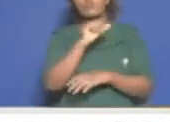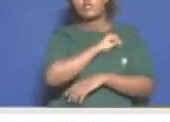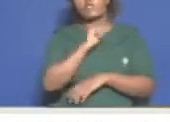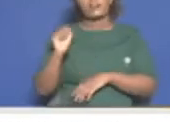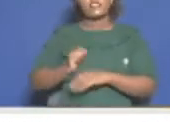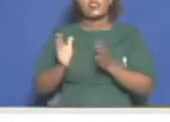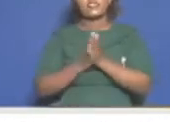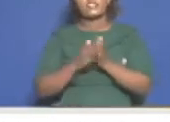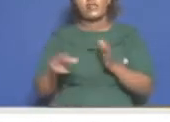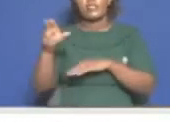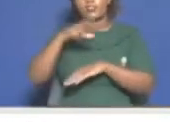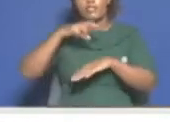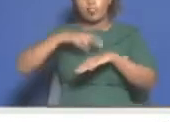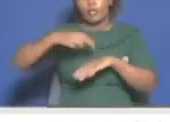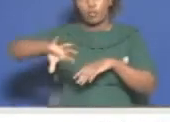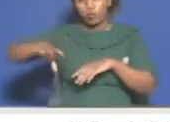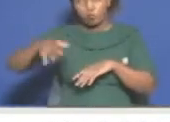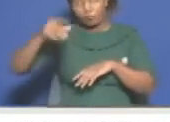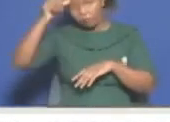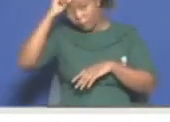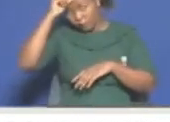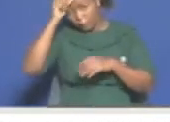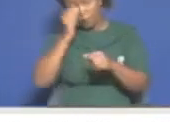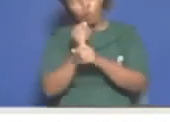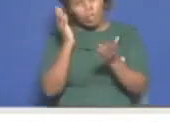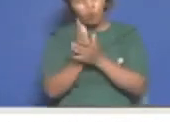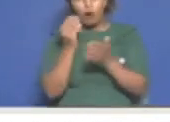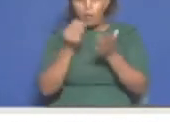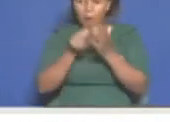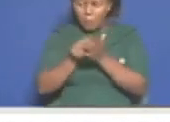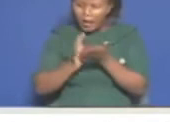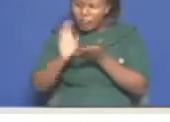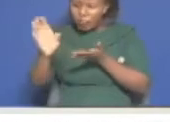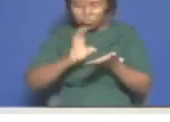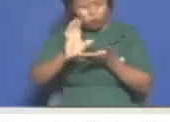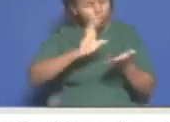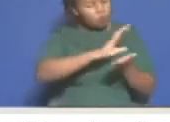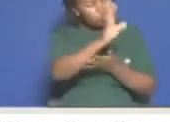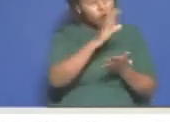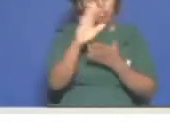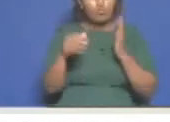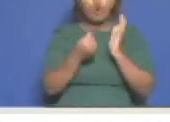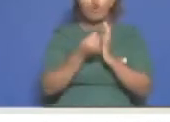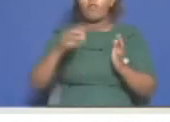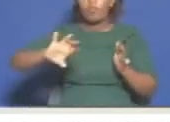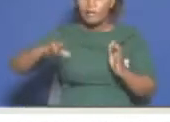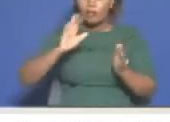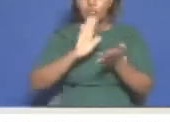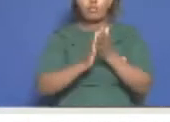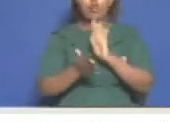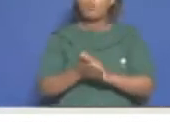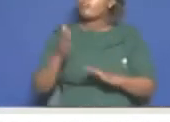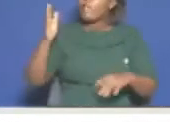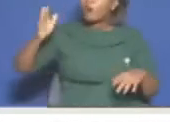mechanisms za kuoversight na kumake sure kwamba resources zinaenda katika kaunti zote na bila kuchelewa, ili to make